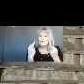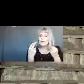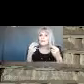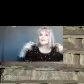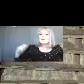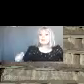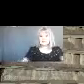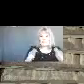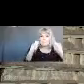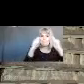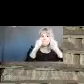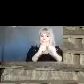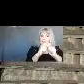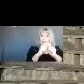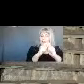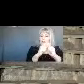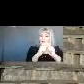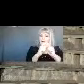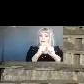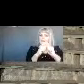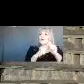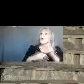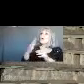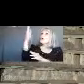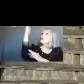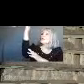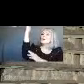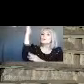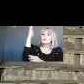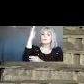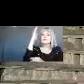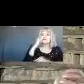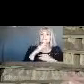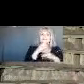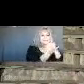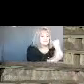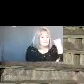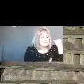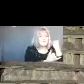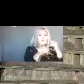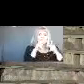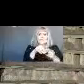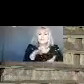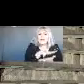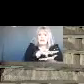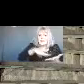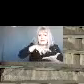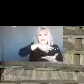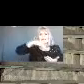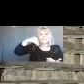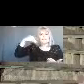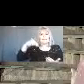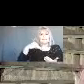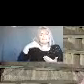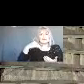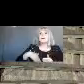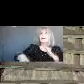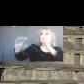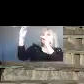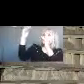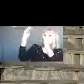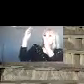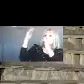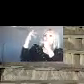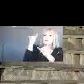temas, hoor jy, Jesus, deur die Heilige Gees, God se volk, hemel en aarde, God se tempel, die hoop van